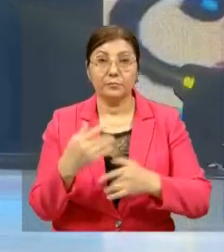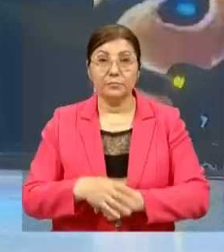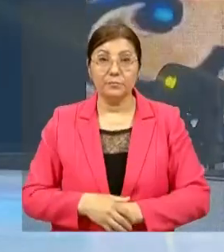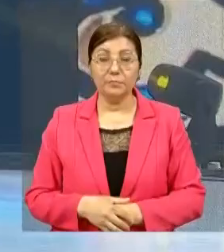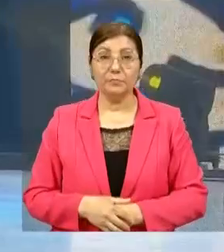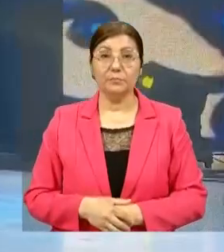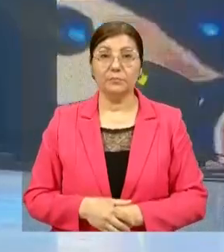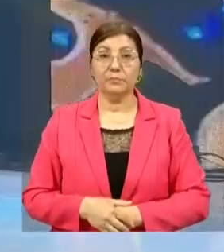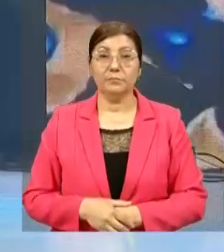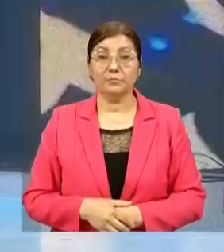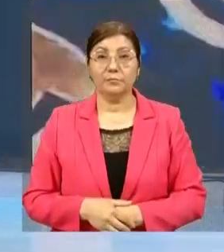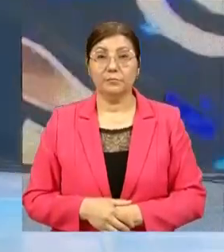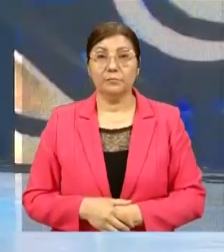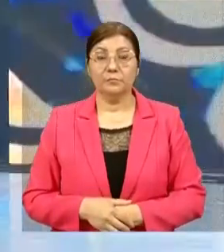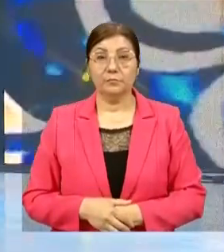сакенов